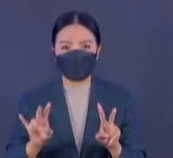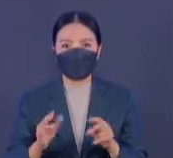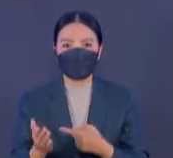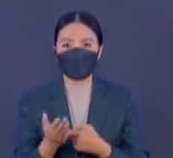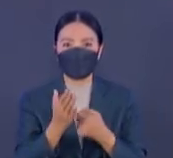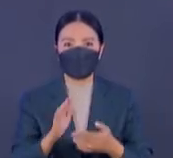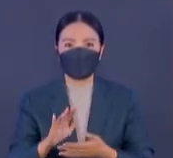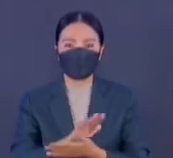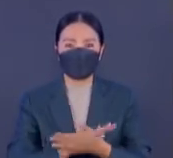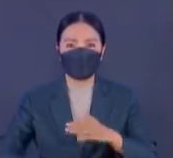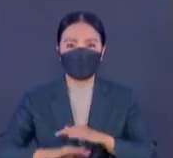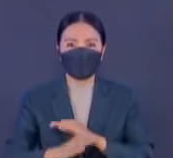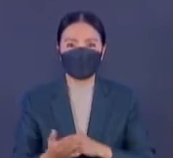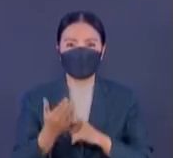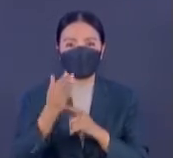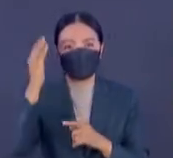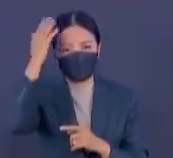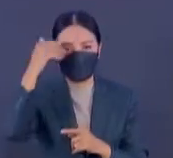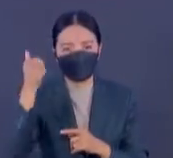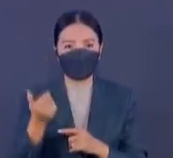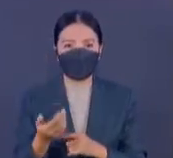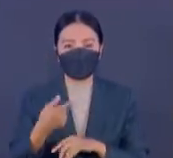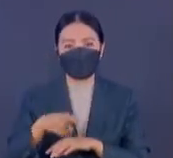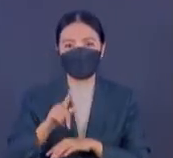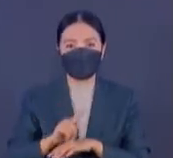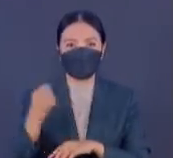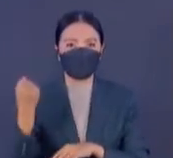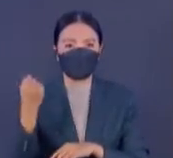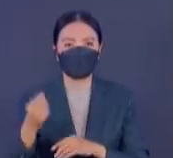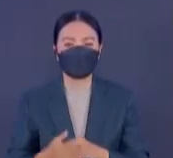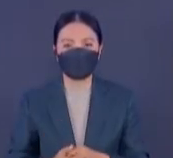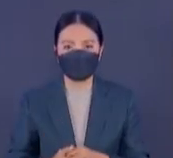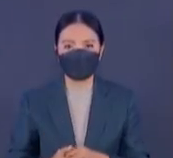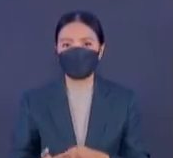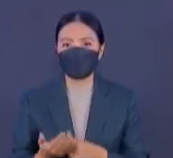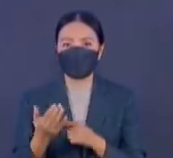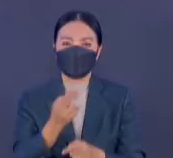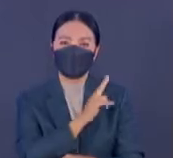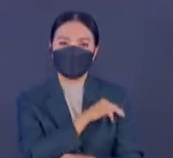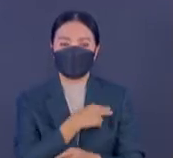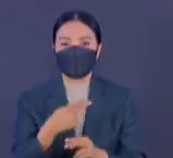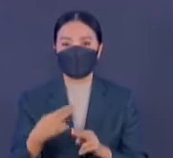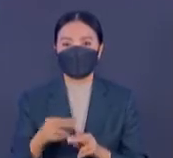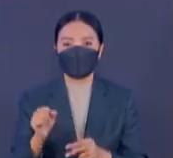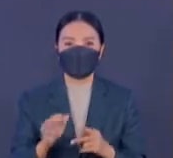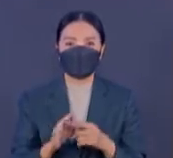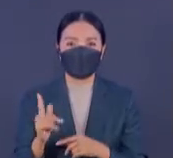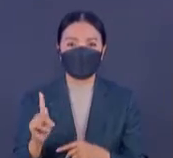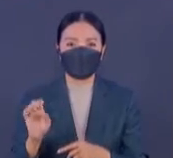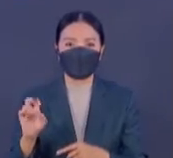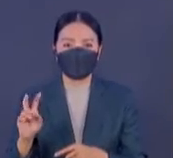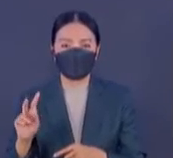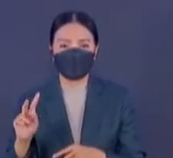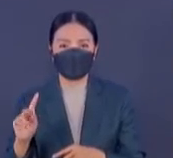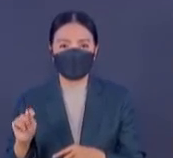การยื่นเอกสารร่างกฎหมายต่อในชวนหลีกภัยประธานสภาผู้แทนราษฎรผ่านนายแพทย์สุกิจอัตโถปกรณ์ที่ปรึกษาประ